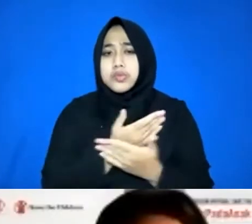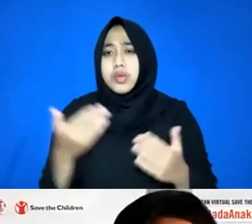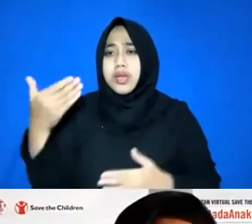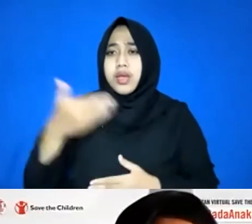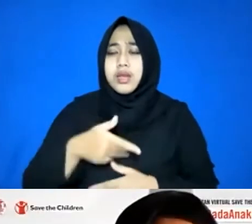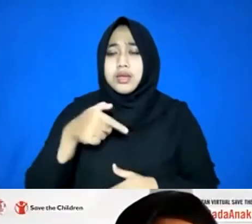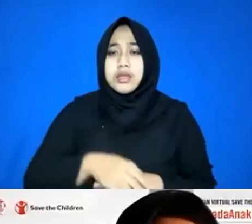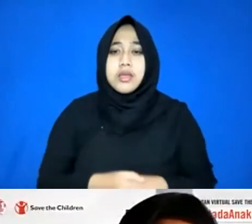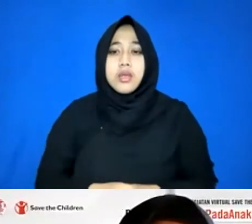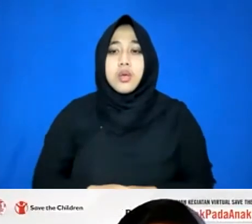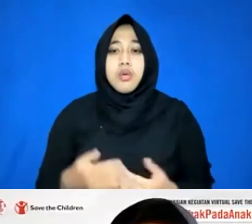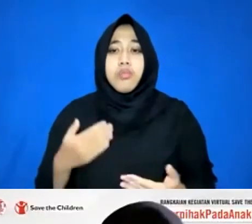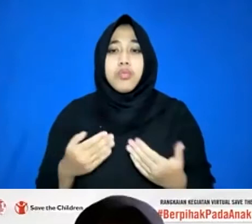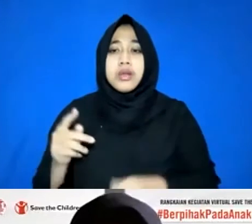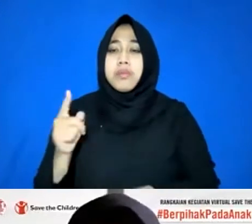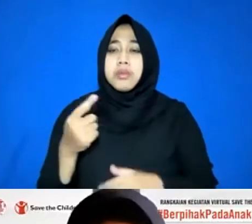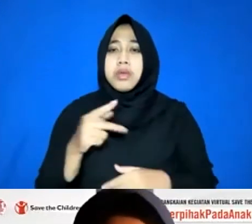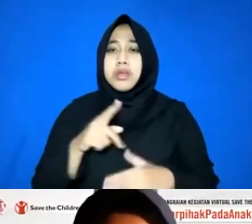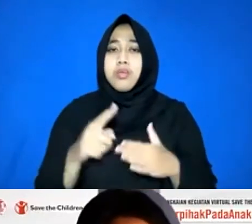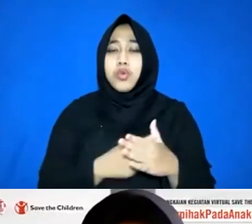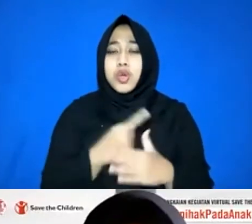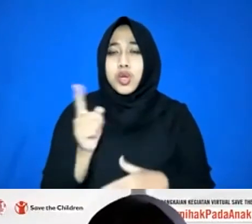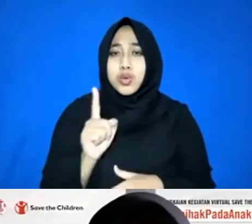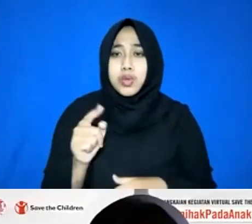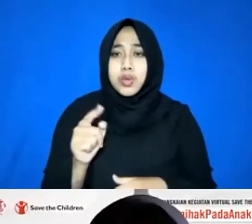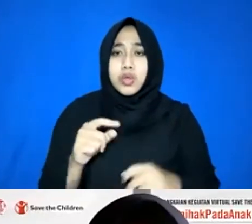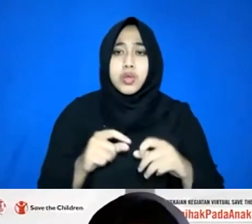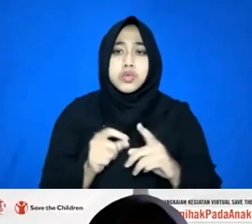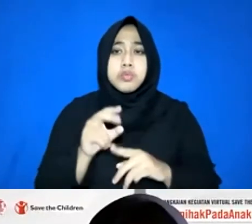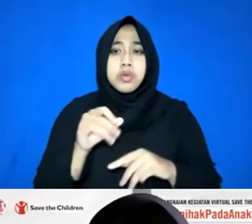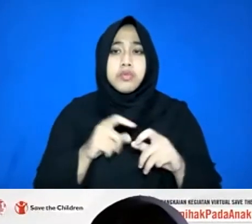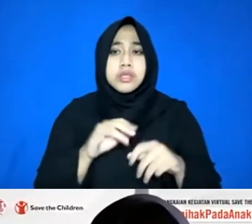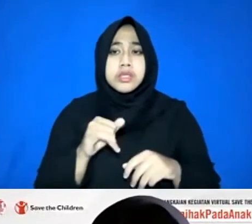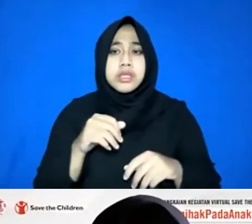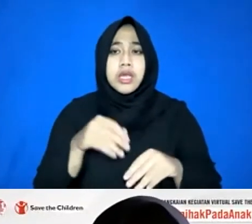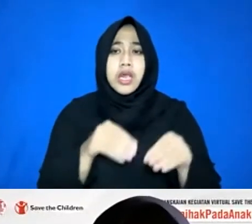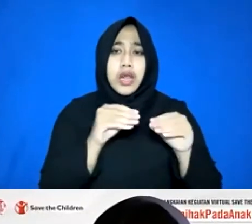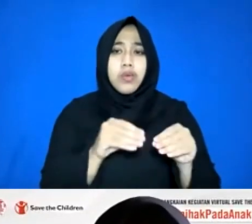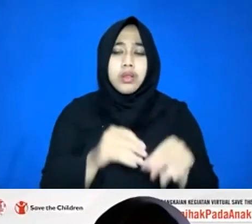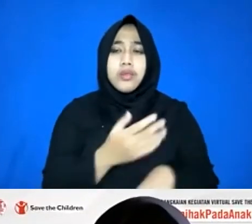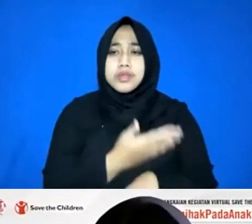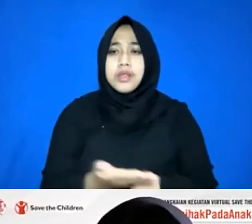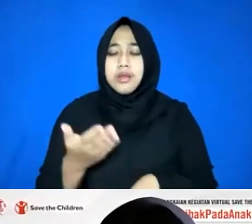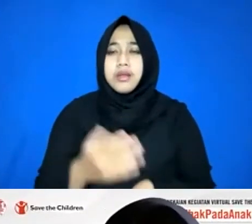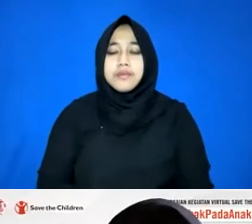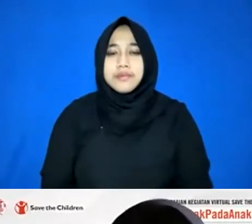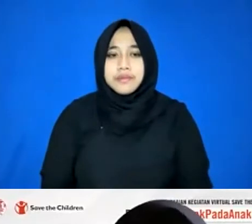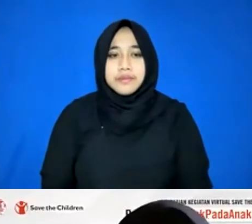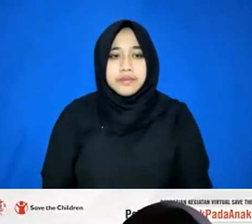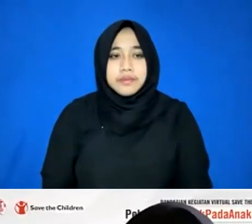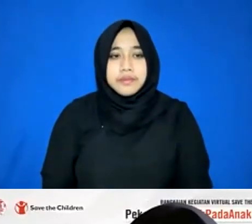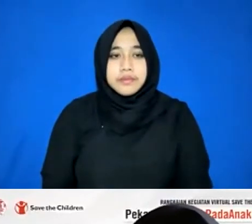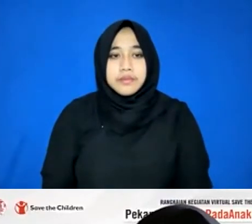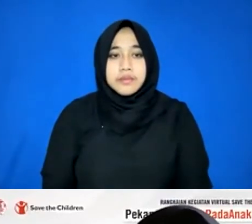gitu. Mungkin yang pertama kita mulai dulu deh dari supervisi yang edukatif. Silahkan. Ya,